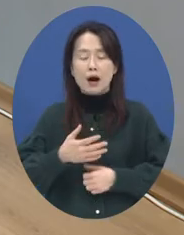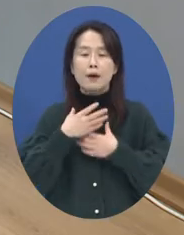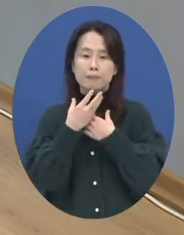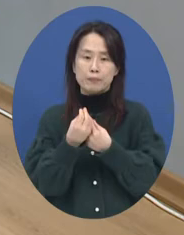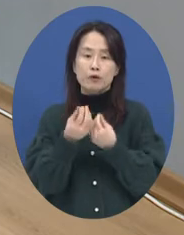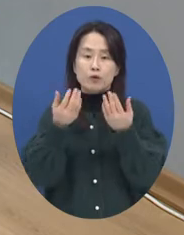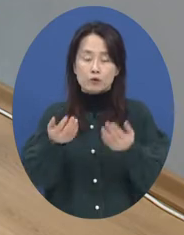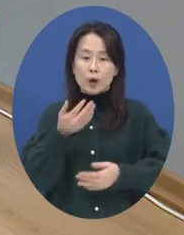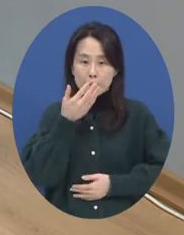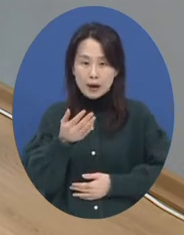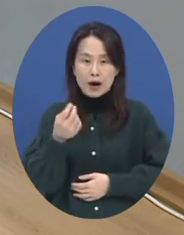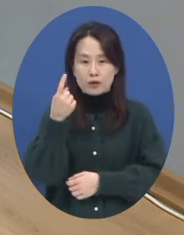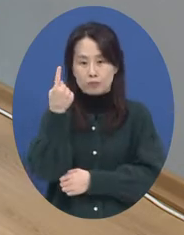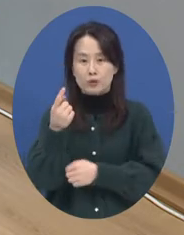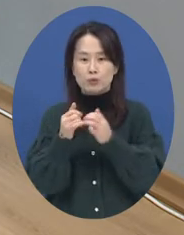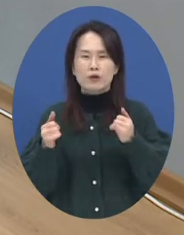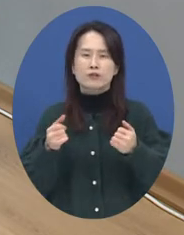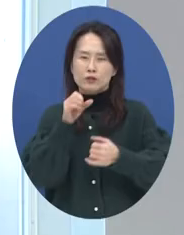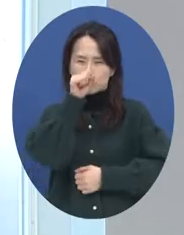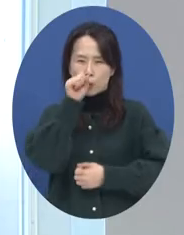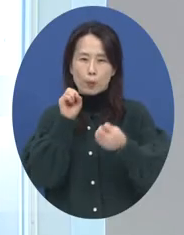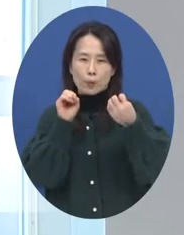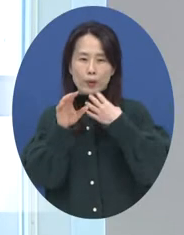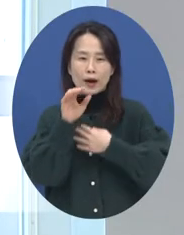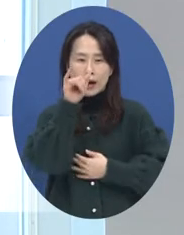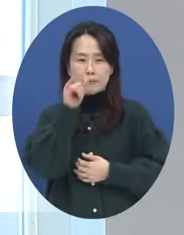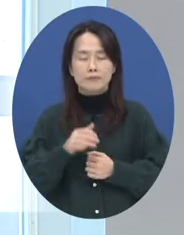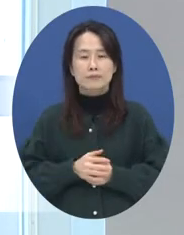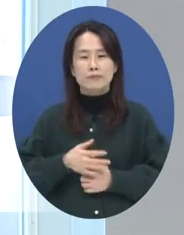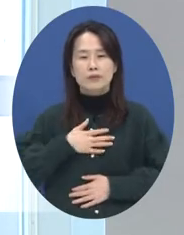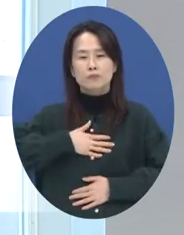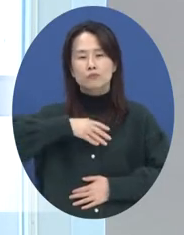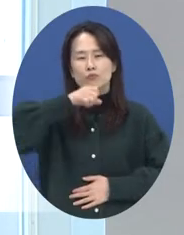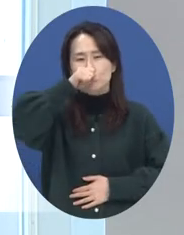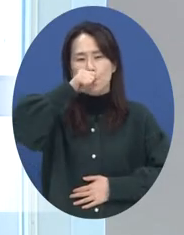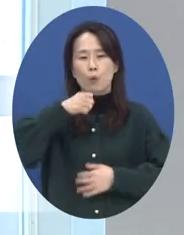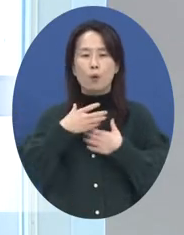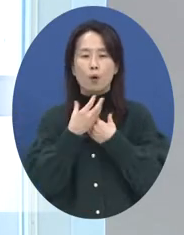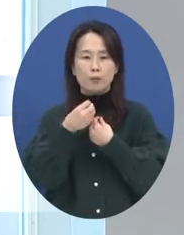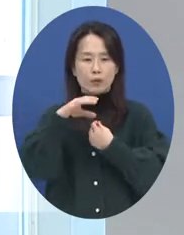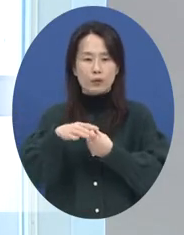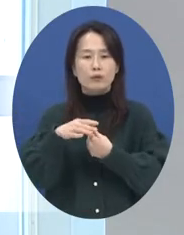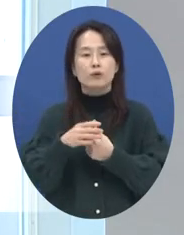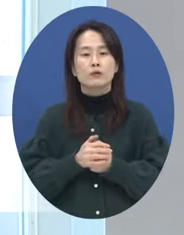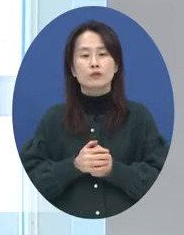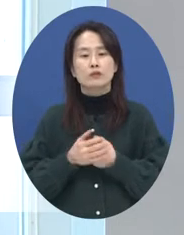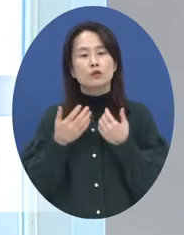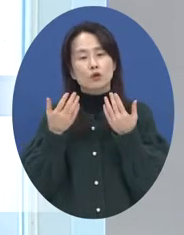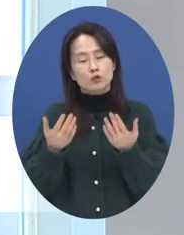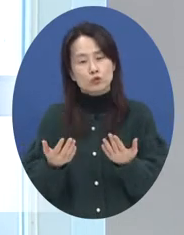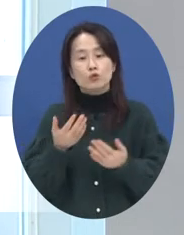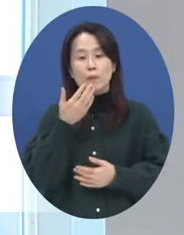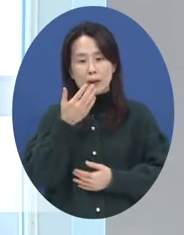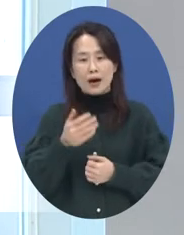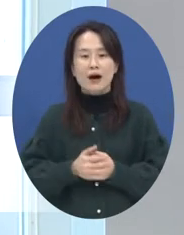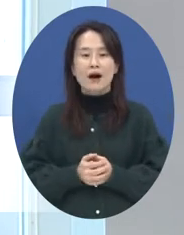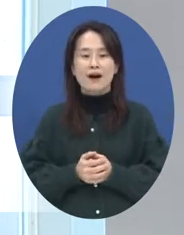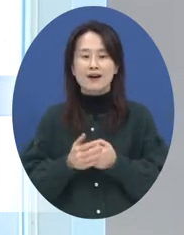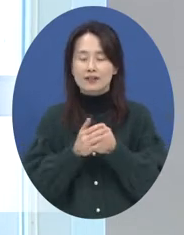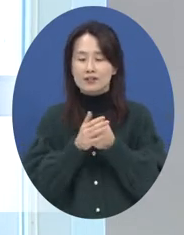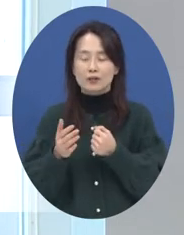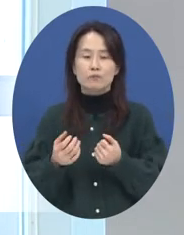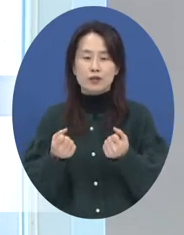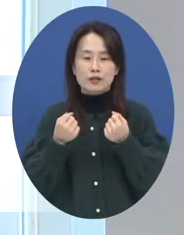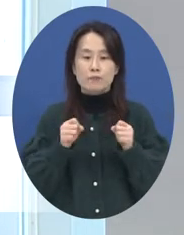쉴 수 있게 된 경비원들의 반응이 좋습니다 기분이 좋습니다 편한 데서 잡지에 토 10 하겠네 알라 하실 수 있고 그